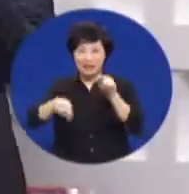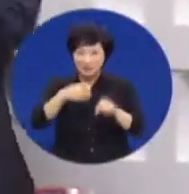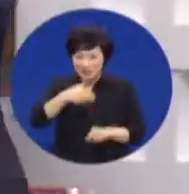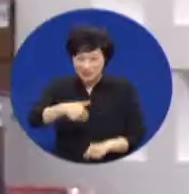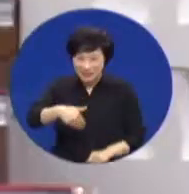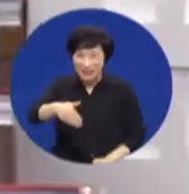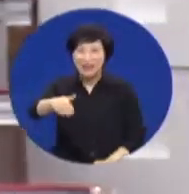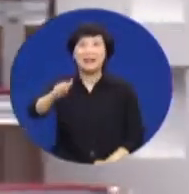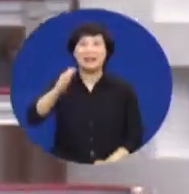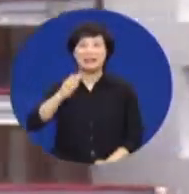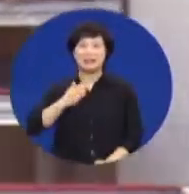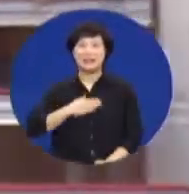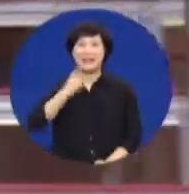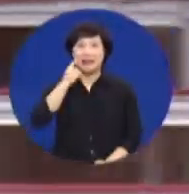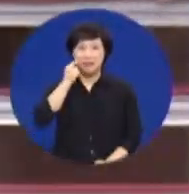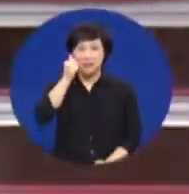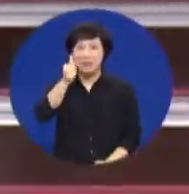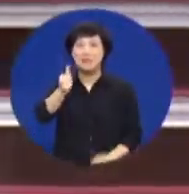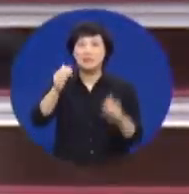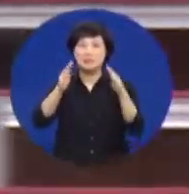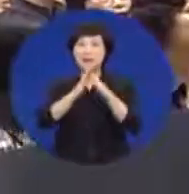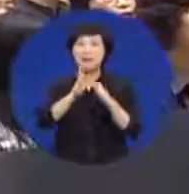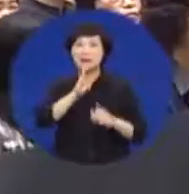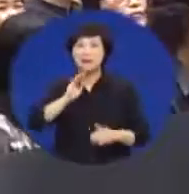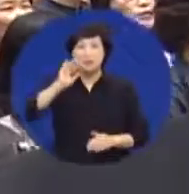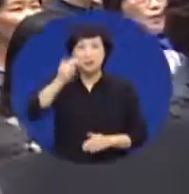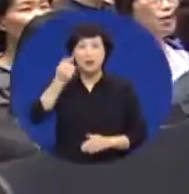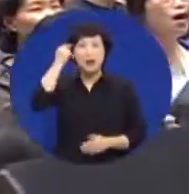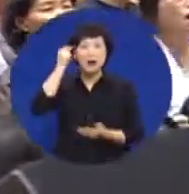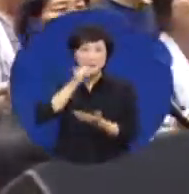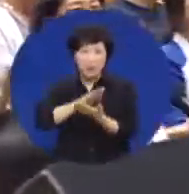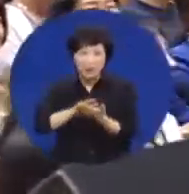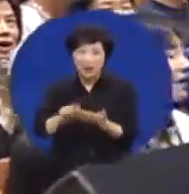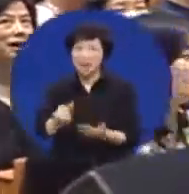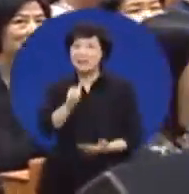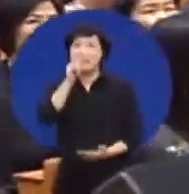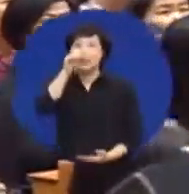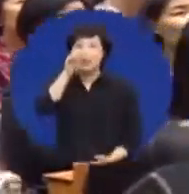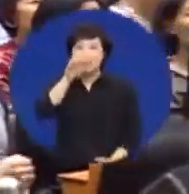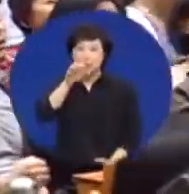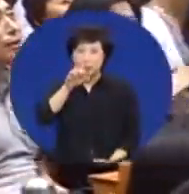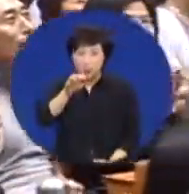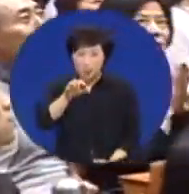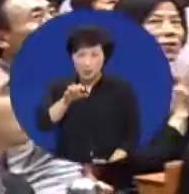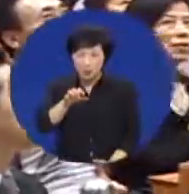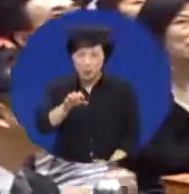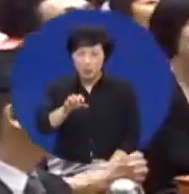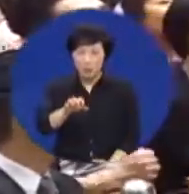함께 갑시다. 내 아버지 집 참된 평화 있는